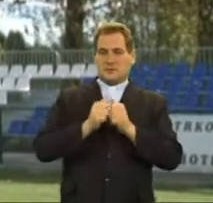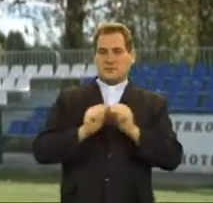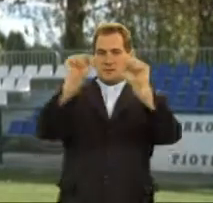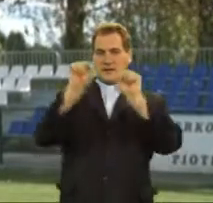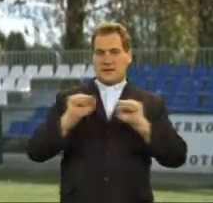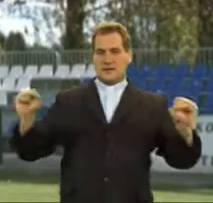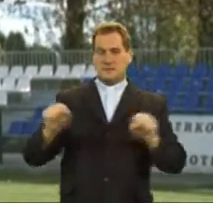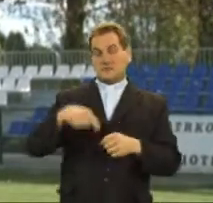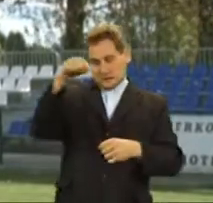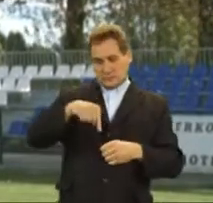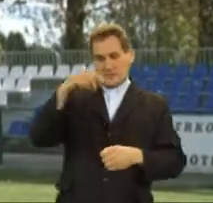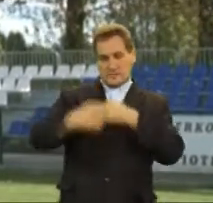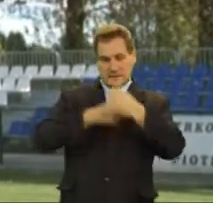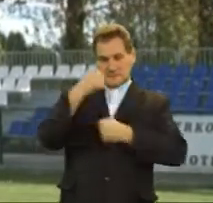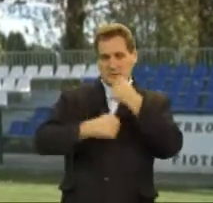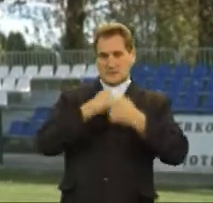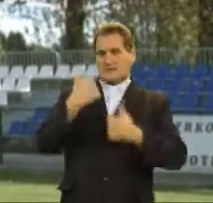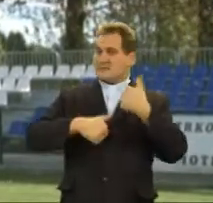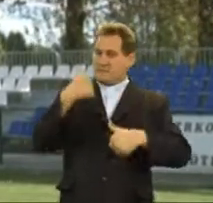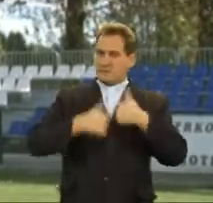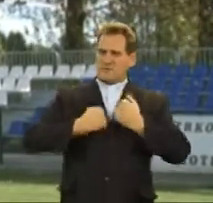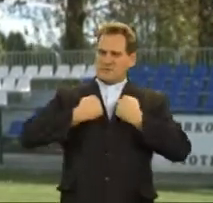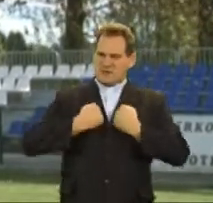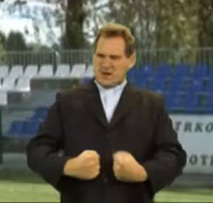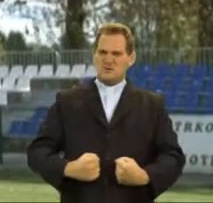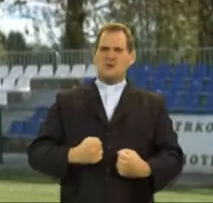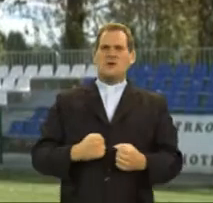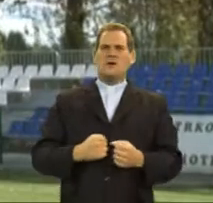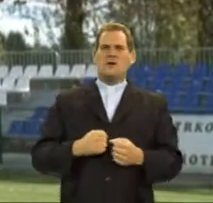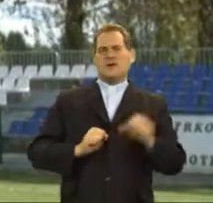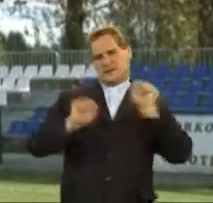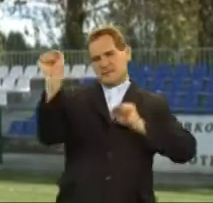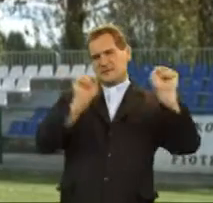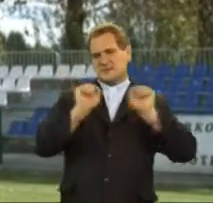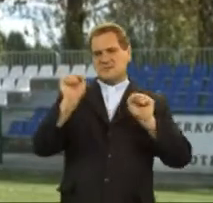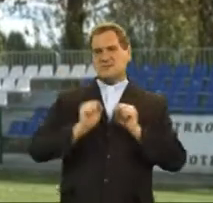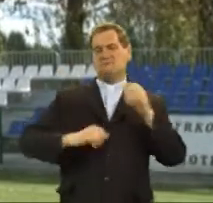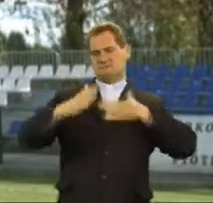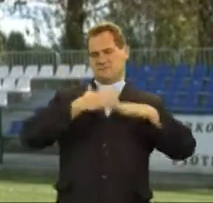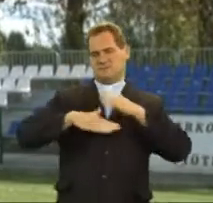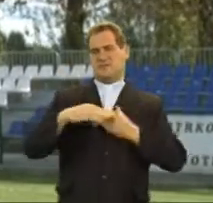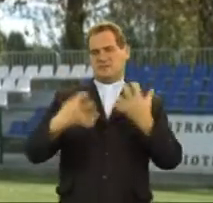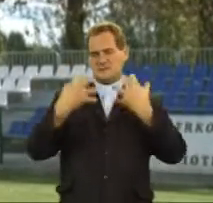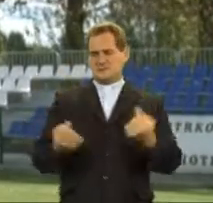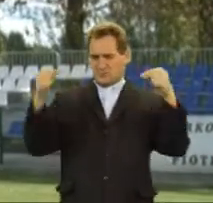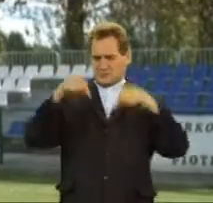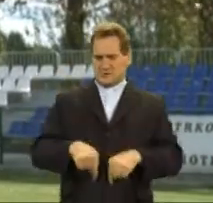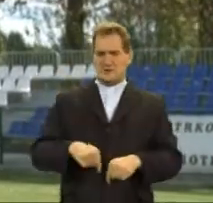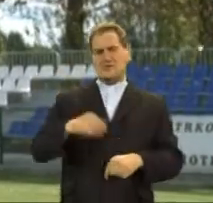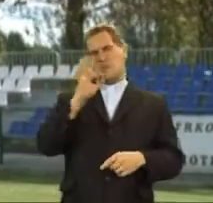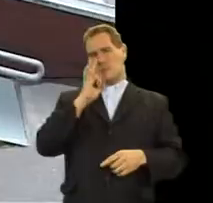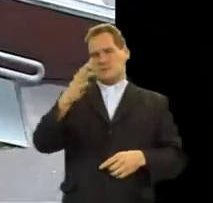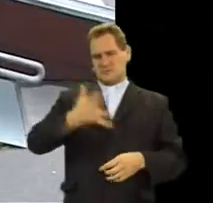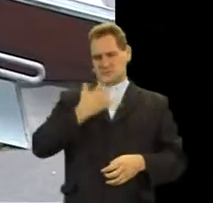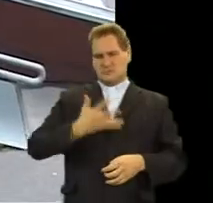tutaj do pracujących zawodników ciężko na tej płycie. Kibice są po prostu zadowoleni, chcą tu przychodzić, no i myślę, że dobrze się tu